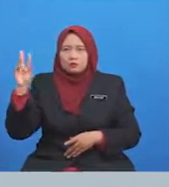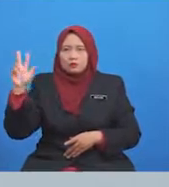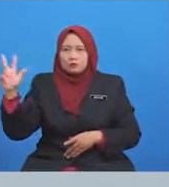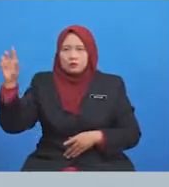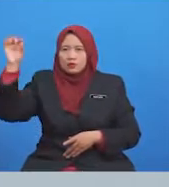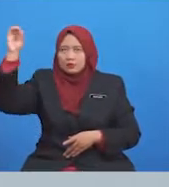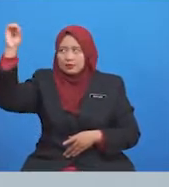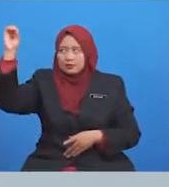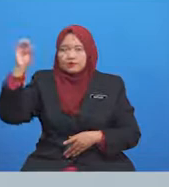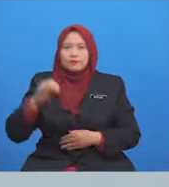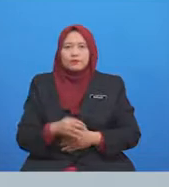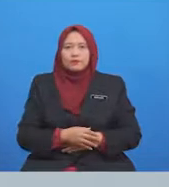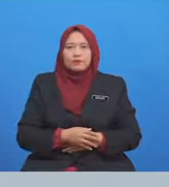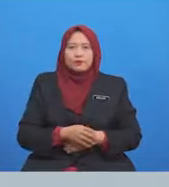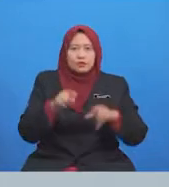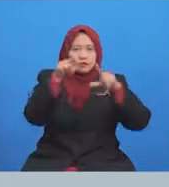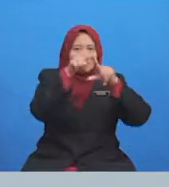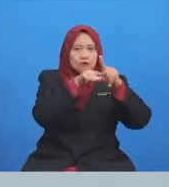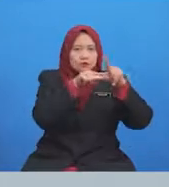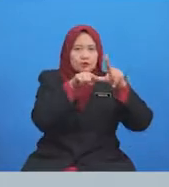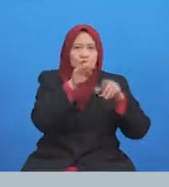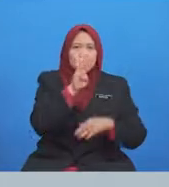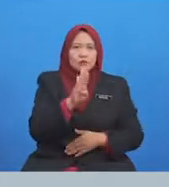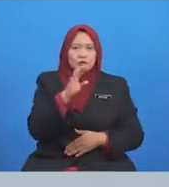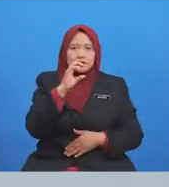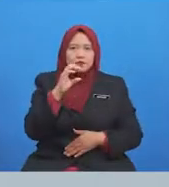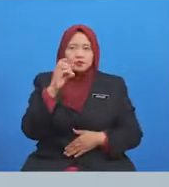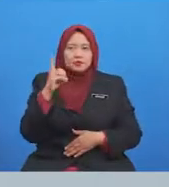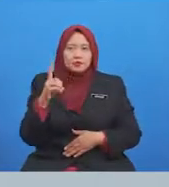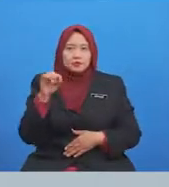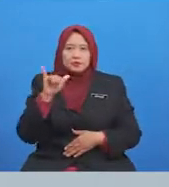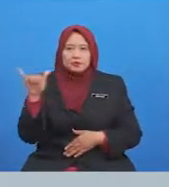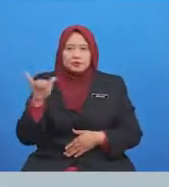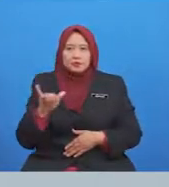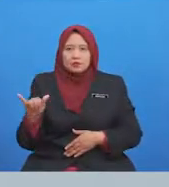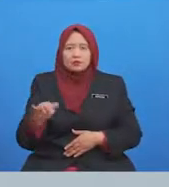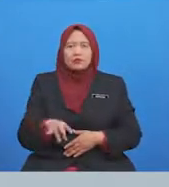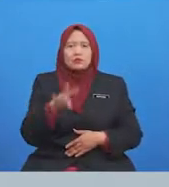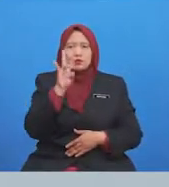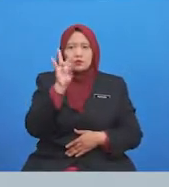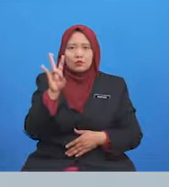101.63 darjah. Sudut BCD bersamaan dengan